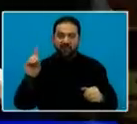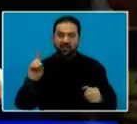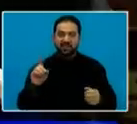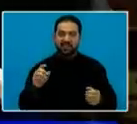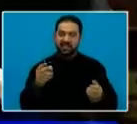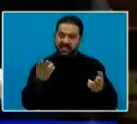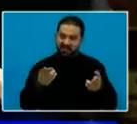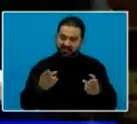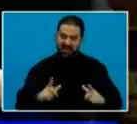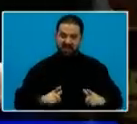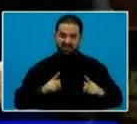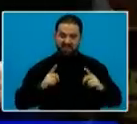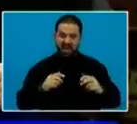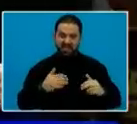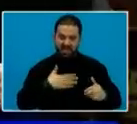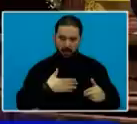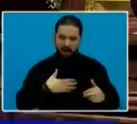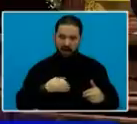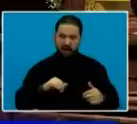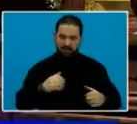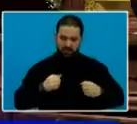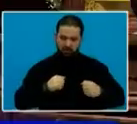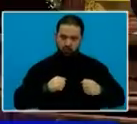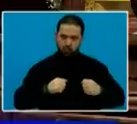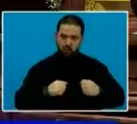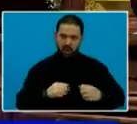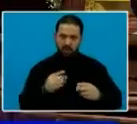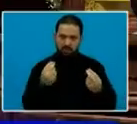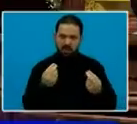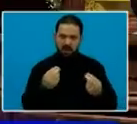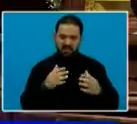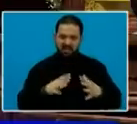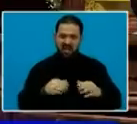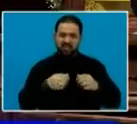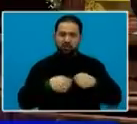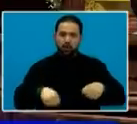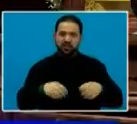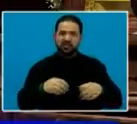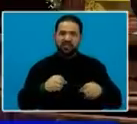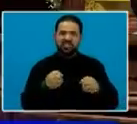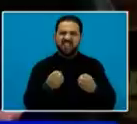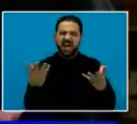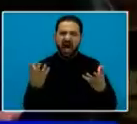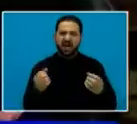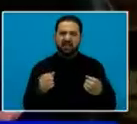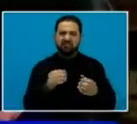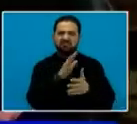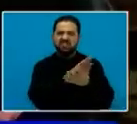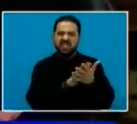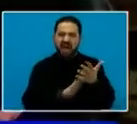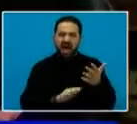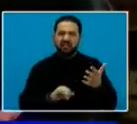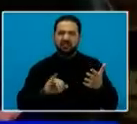duhovnicesc, și să mă scuture bine și să cadă toată uscătura și să devin făptură nouă. Asta e un gest de mare